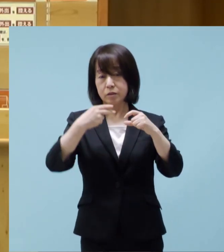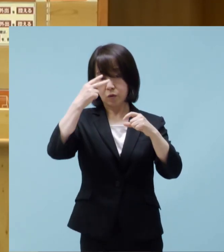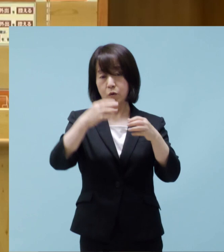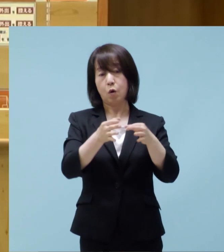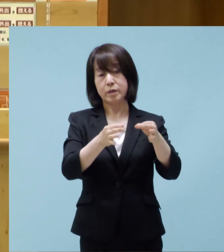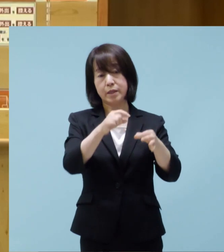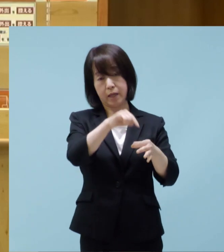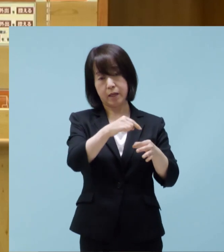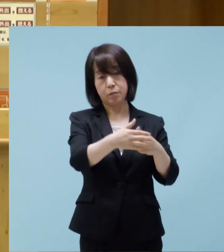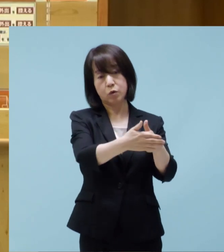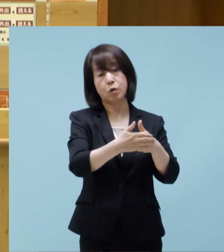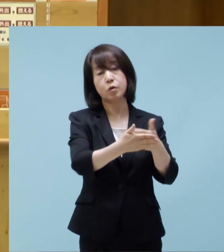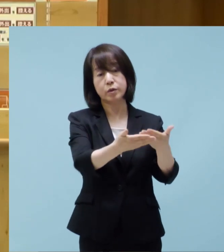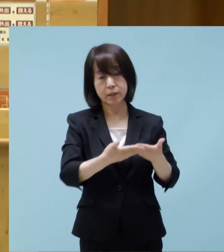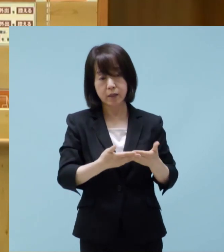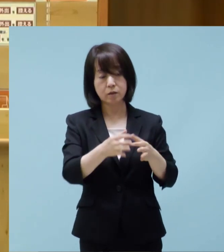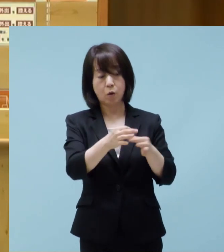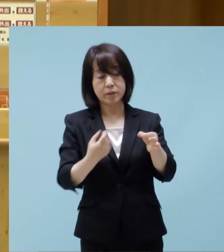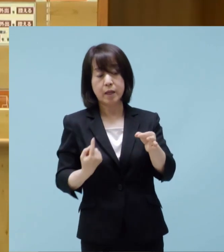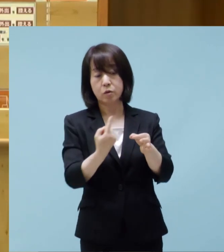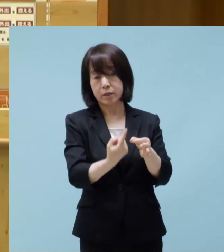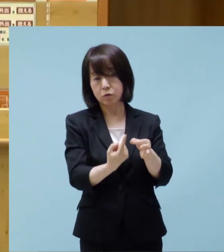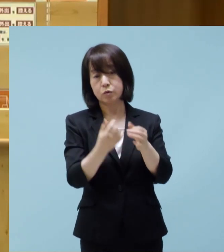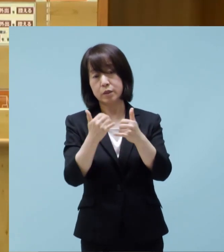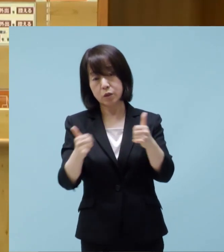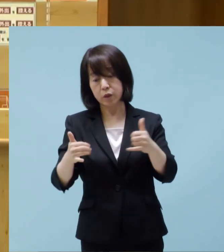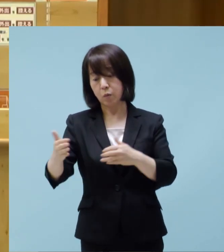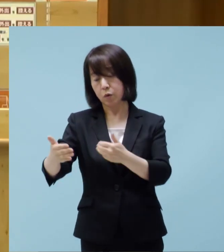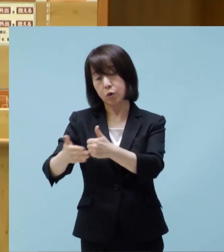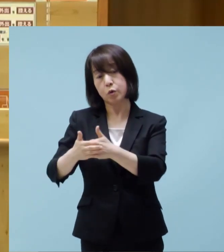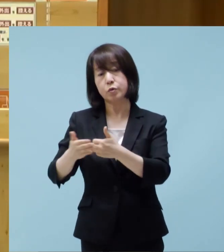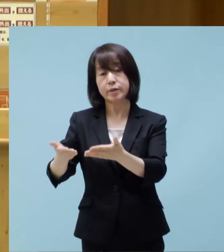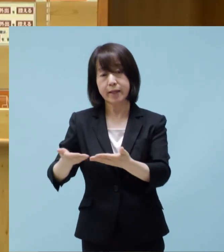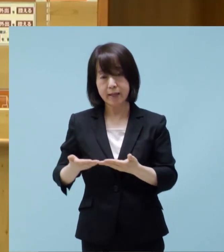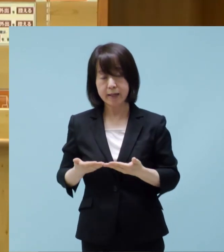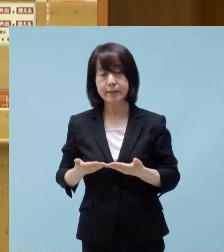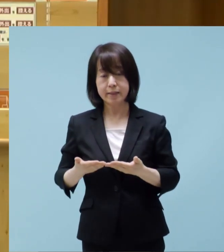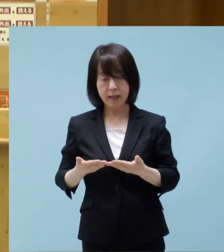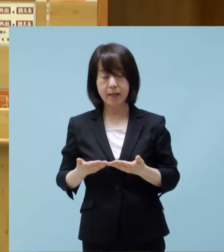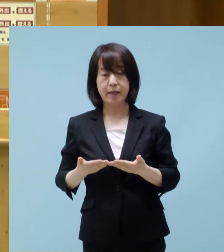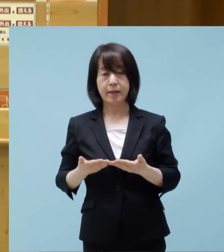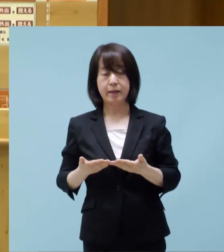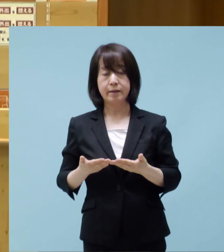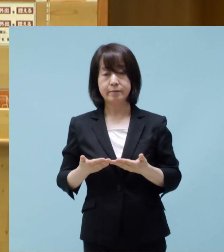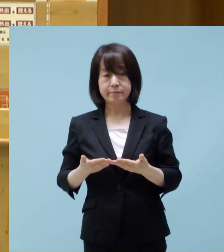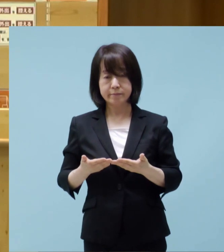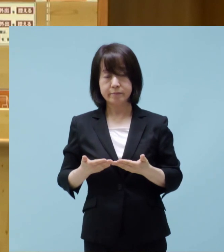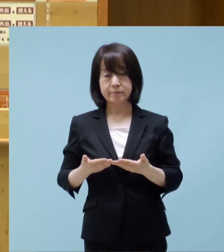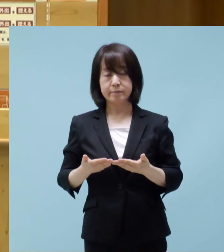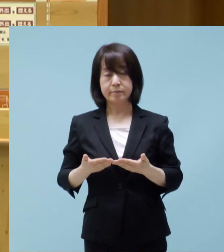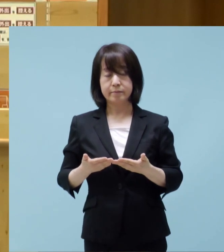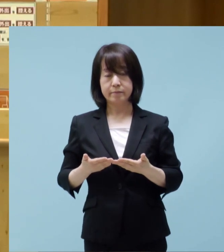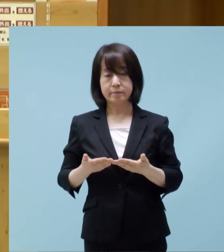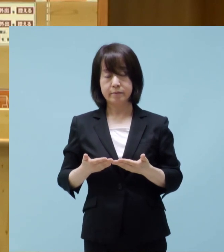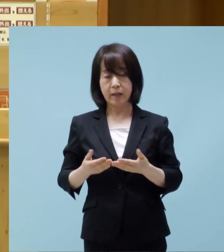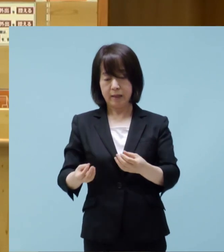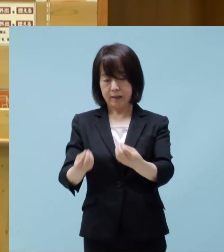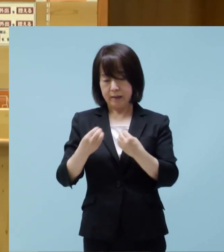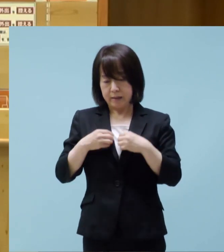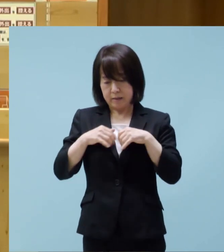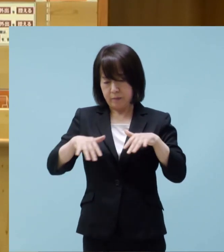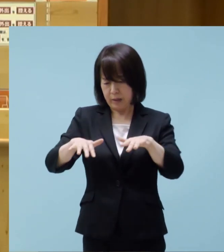また利用者の方にもご協力をいただきながら、なんとか感染をしっかり減少させながら